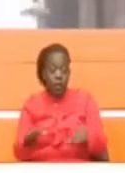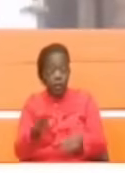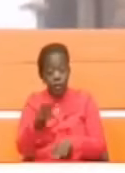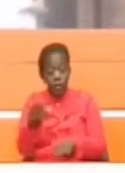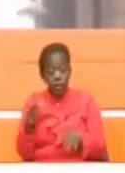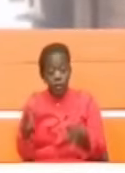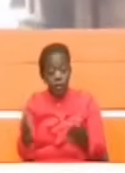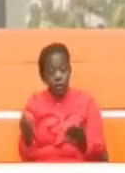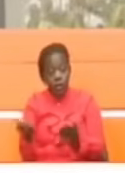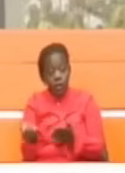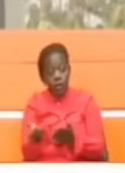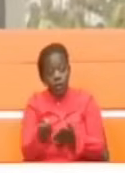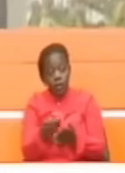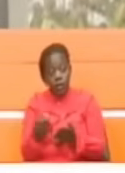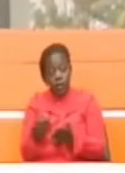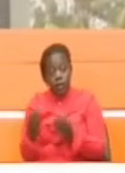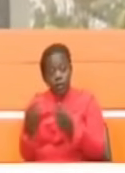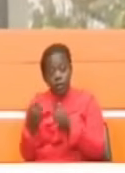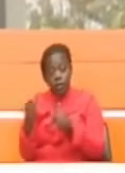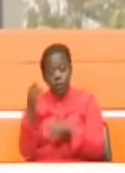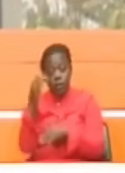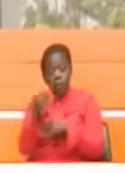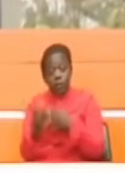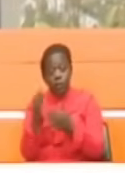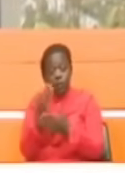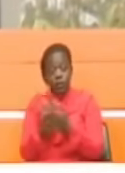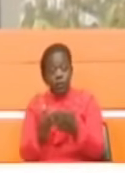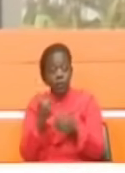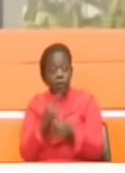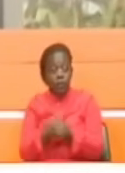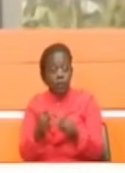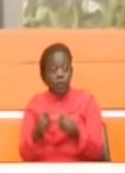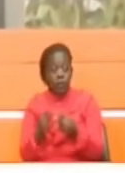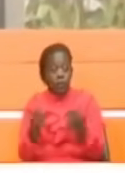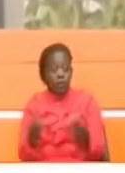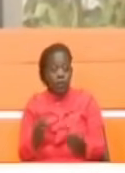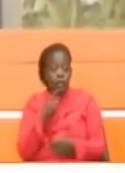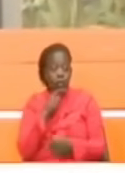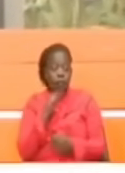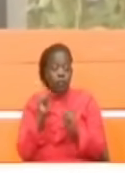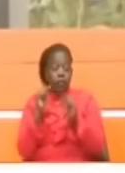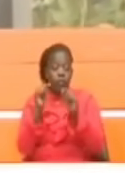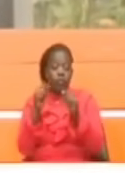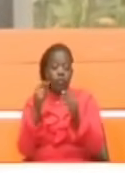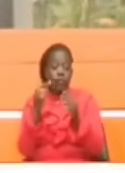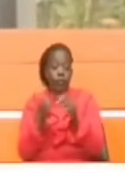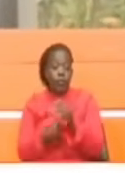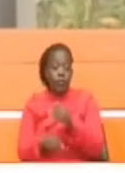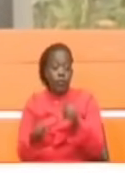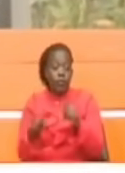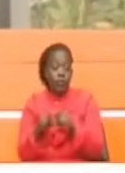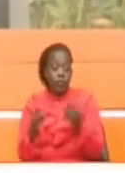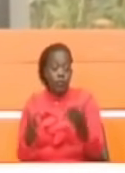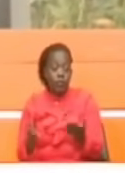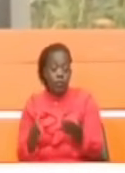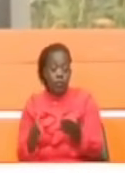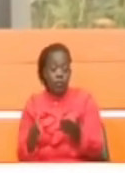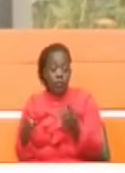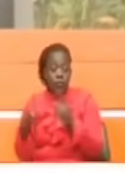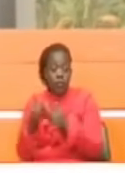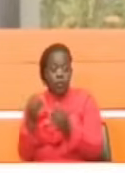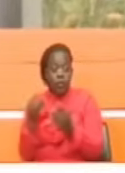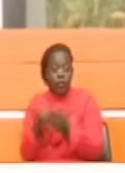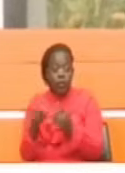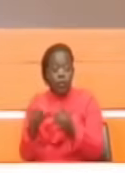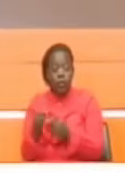era n'amuteerako omukono kyokka nti wayita akaseera katono ne mwalimu n'ajja ng'amugamba nti naye yateekako ensimbi era